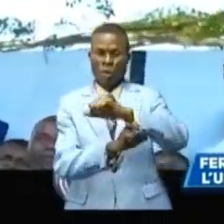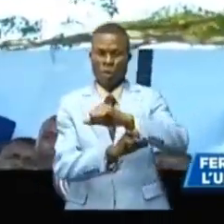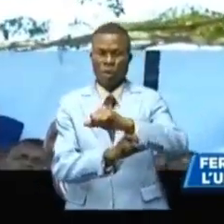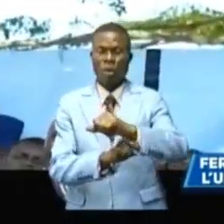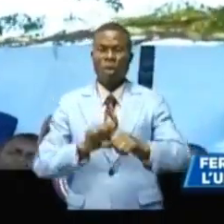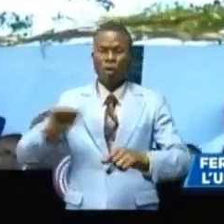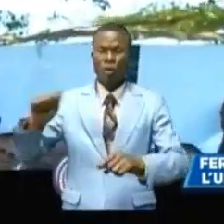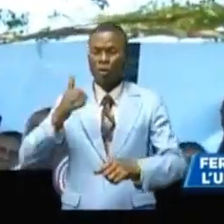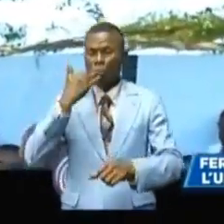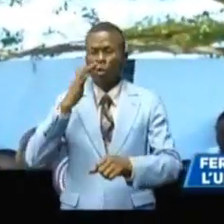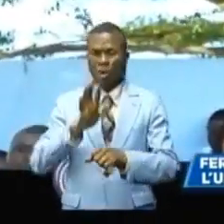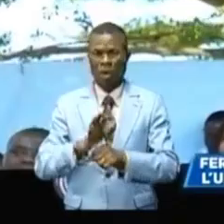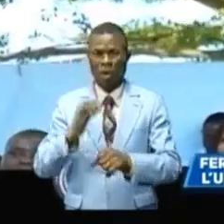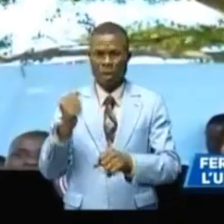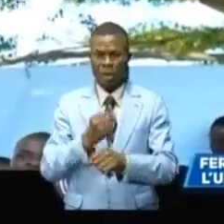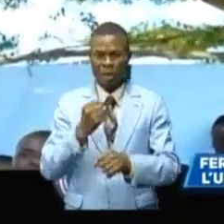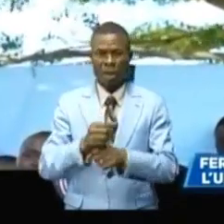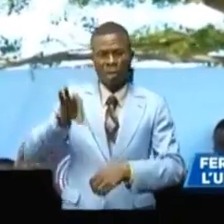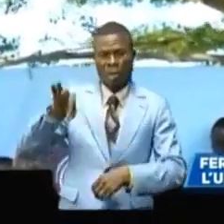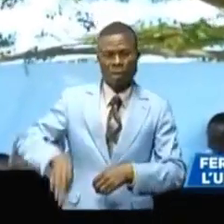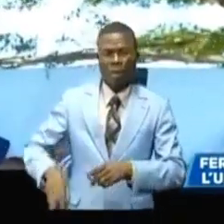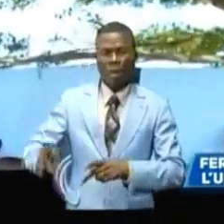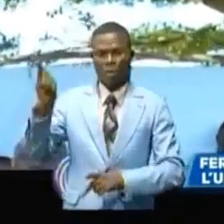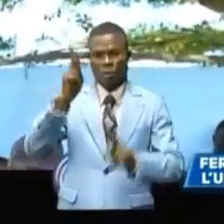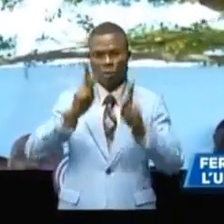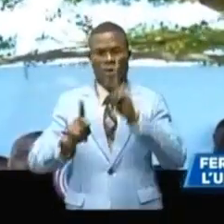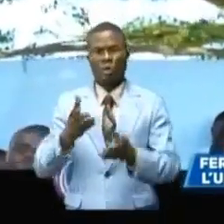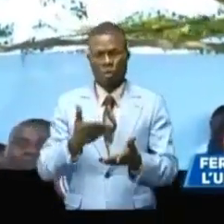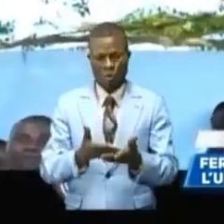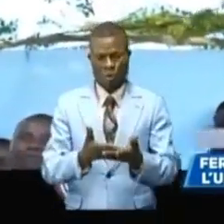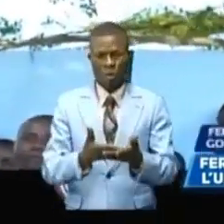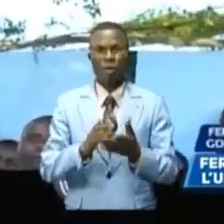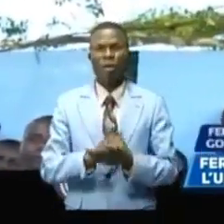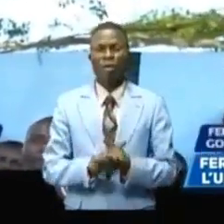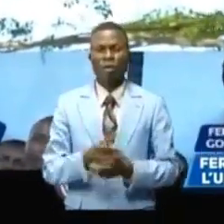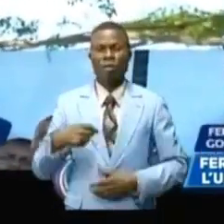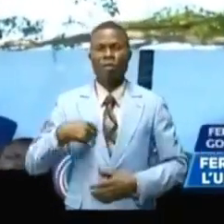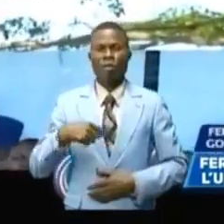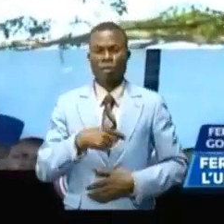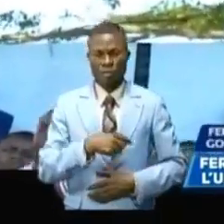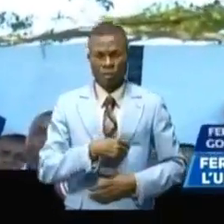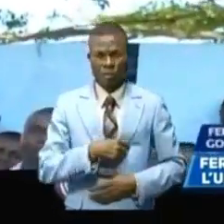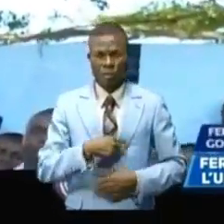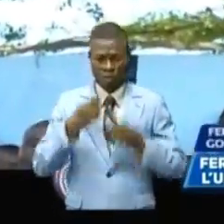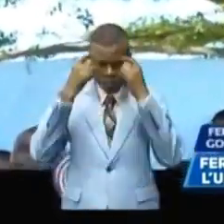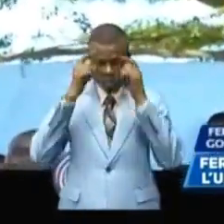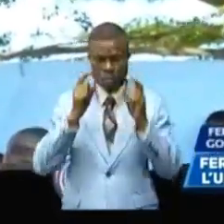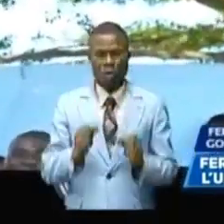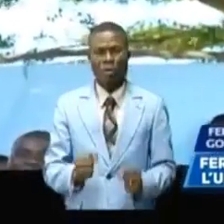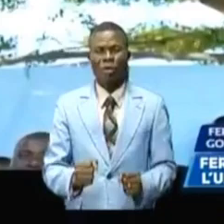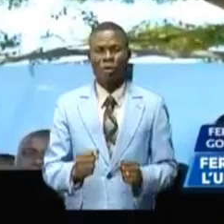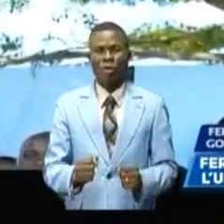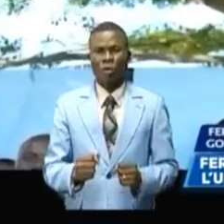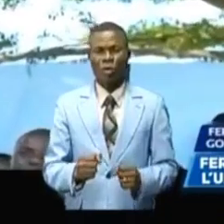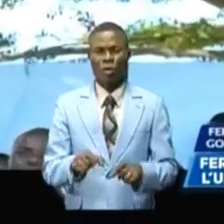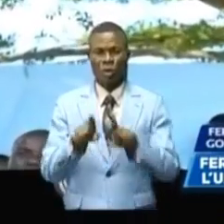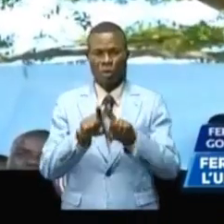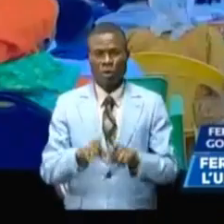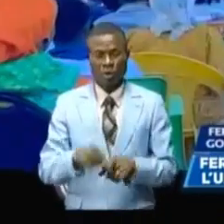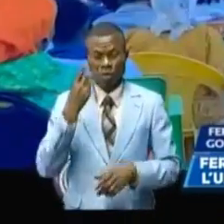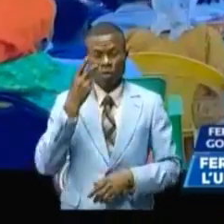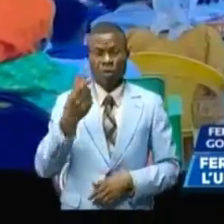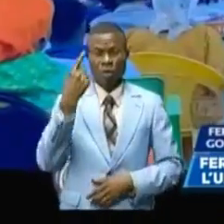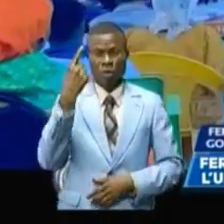a promis de travailler au profit de la population. Nous avons une détermination et une seule